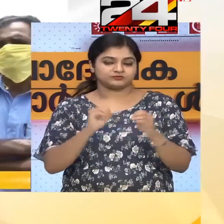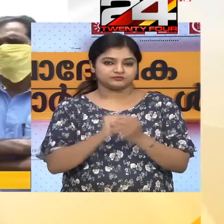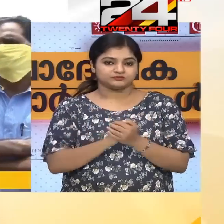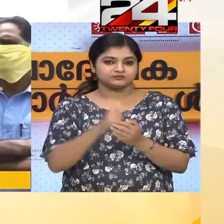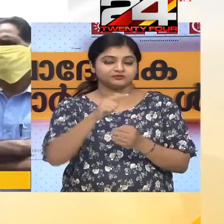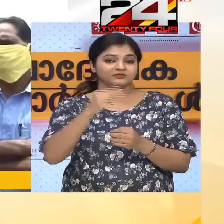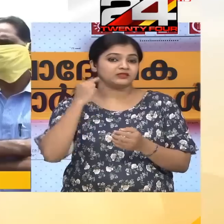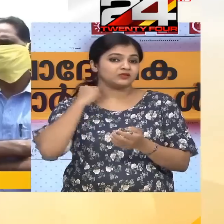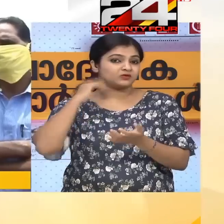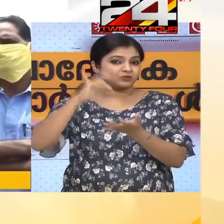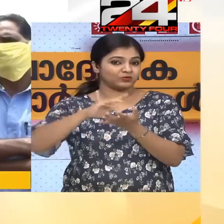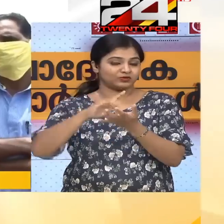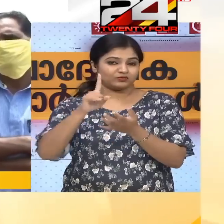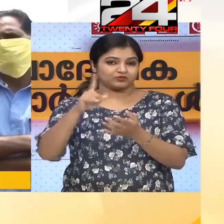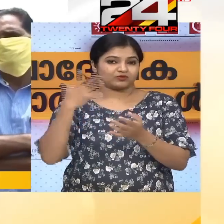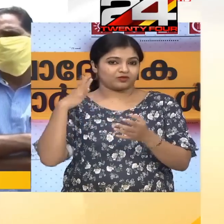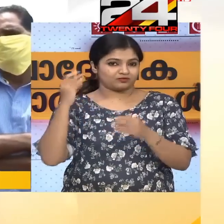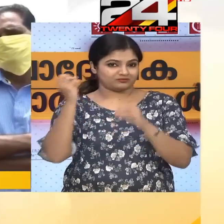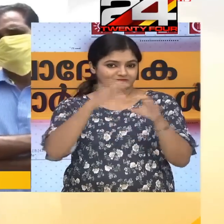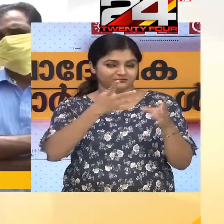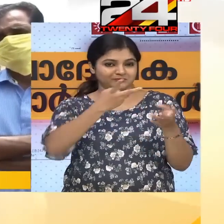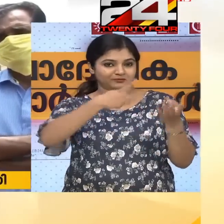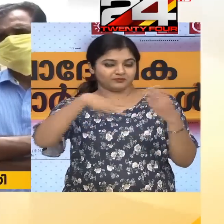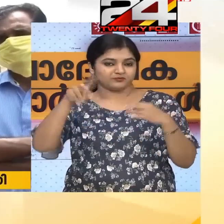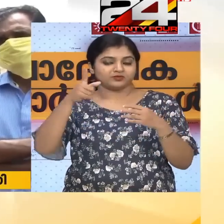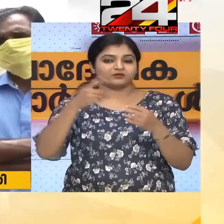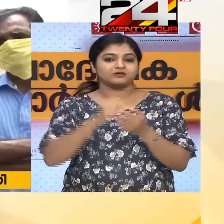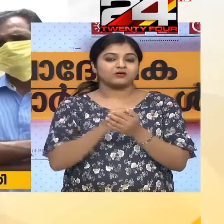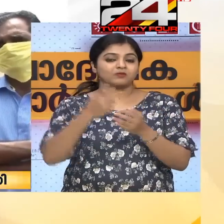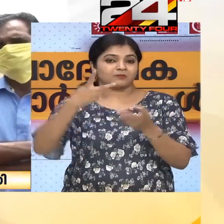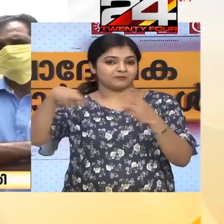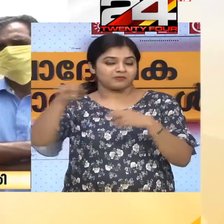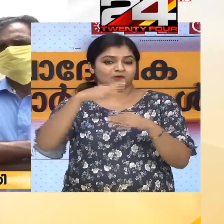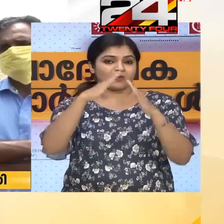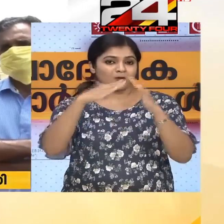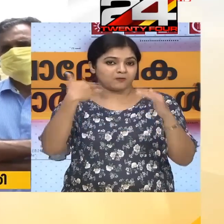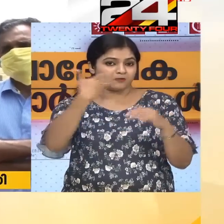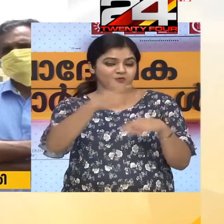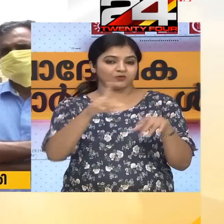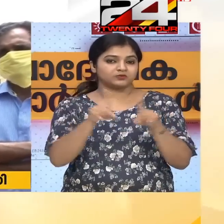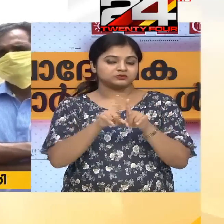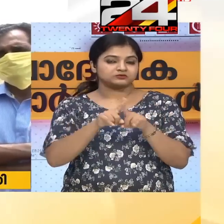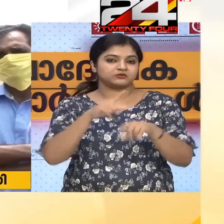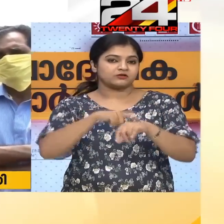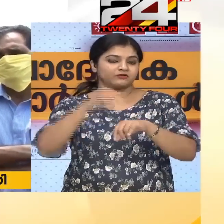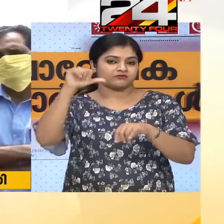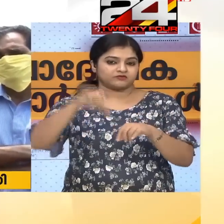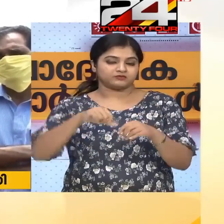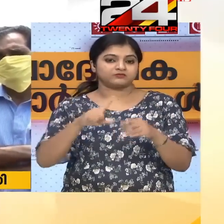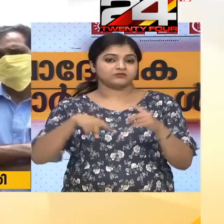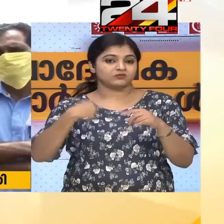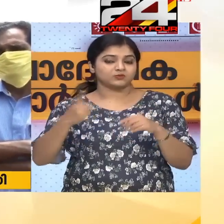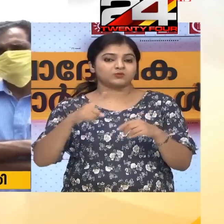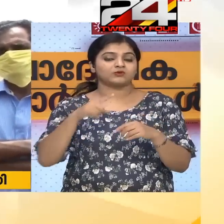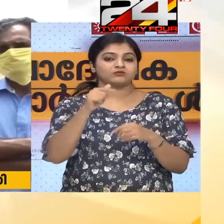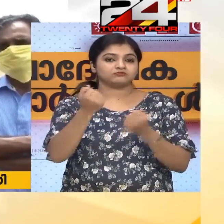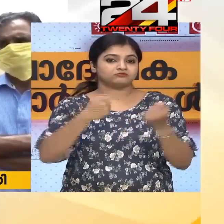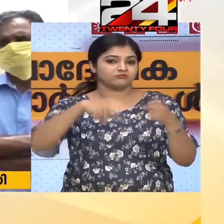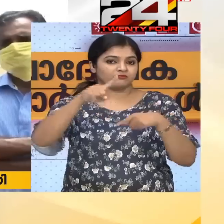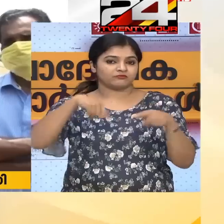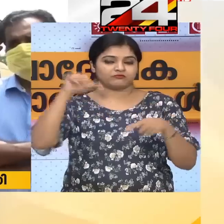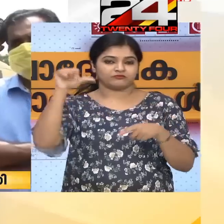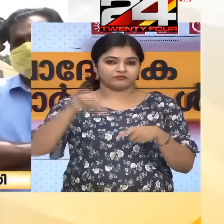ഒരു തിരുവനന്തപുരം ലോഡ് അടിച്ചു പോയ തൊഴിലാളികൾക്ക് തിരിച്ചു വരുമ്പോൾ അവർക്ക് വീട്ടിലേക്ക് പോകാനുള്ള ഒരു സന്ദർഭമില്ല. കാരണം നാളെ വണ്ടി സർവീസോ ഒന്നും ഇല്ല.